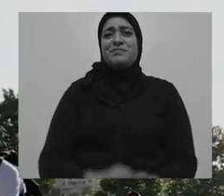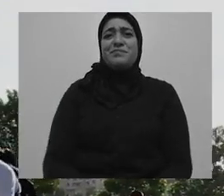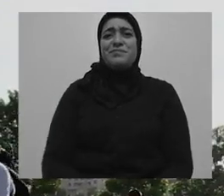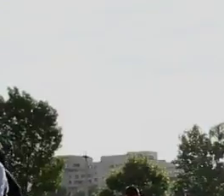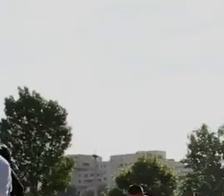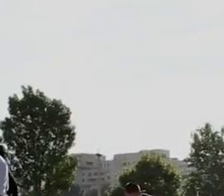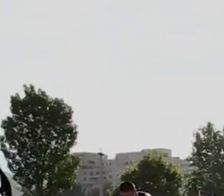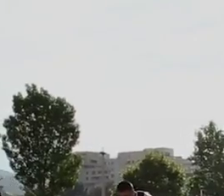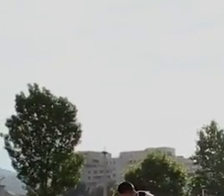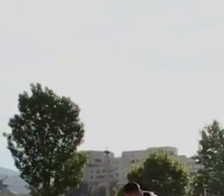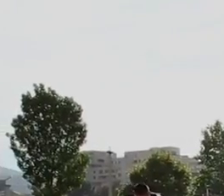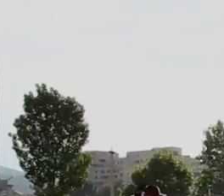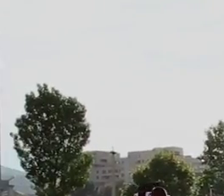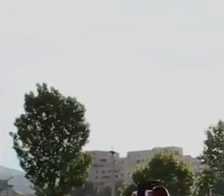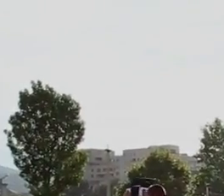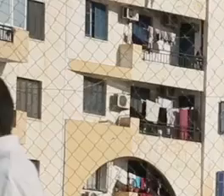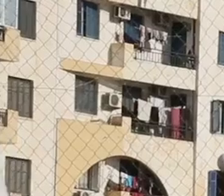basket.